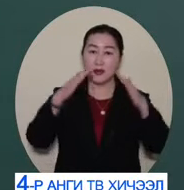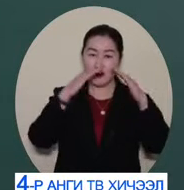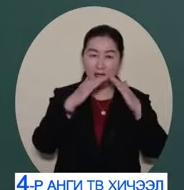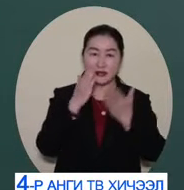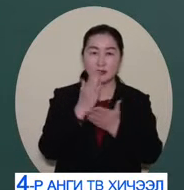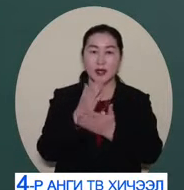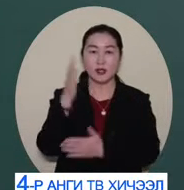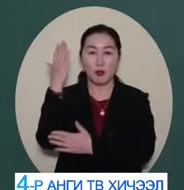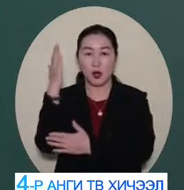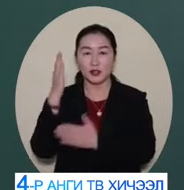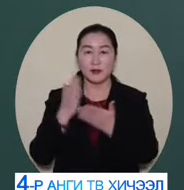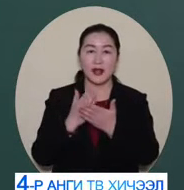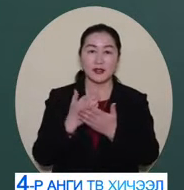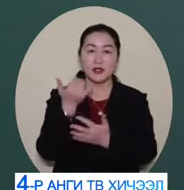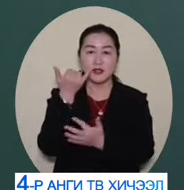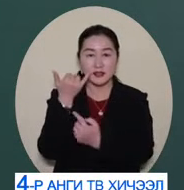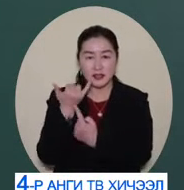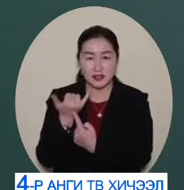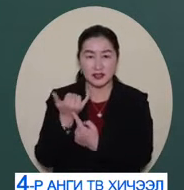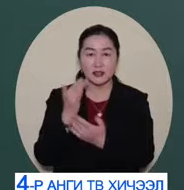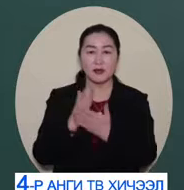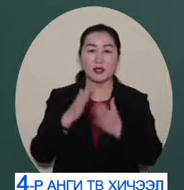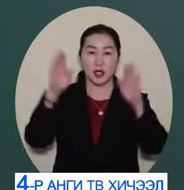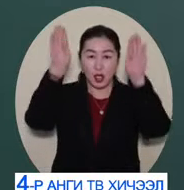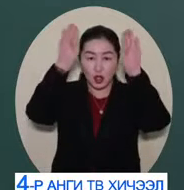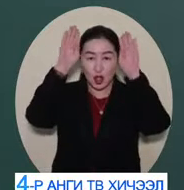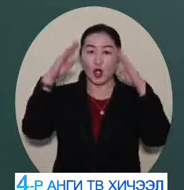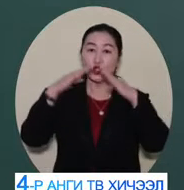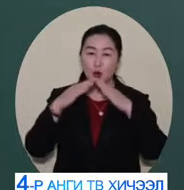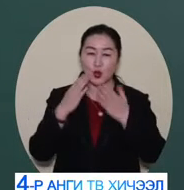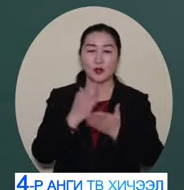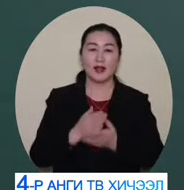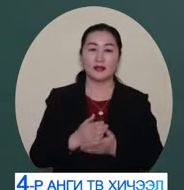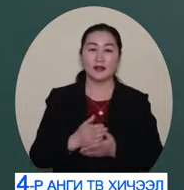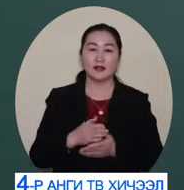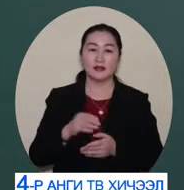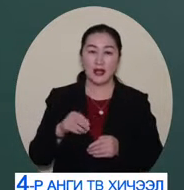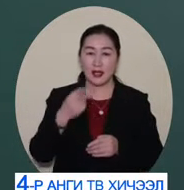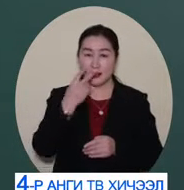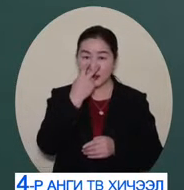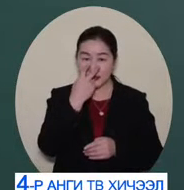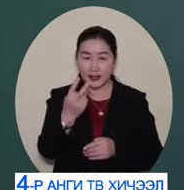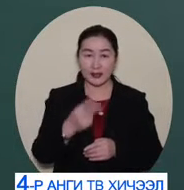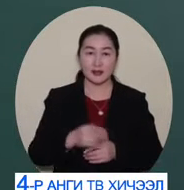Энэ юу байна вэ? Нохооны үр байна. За ингээ харахад энэ зураг бол